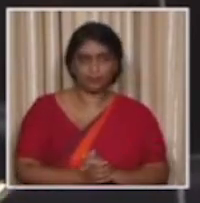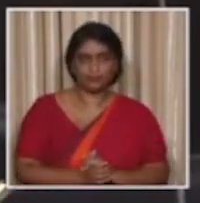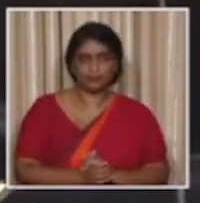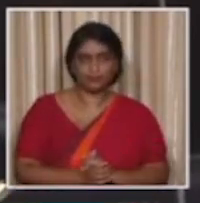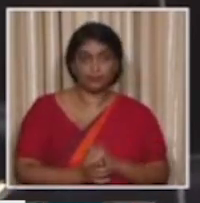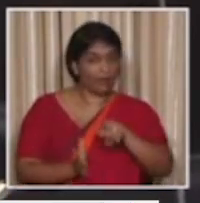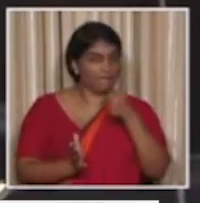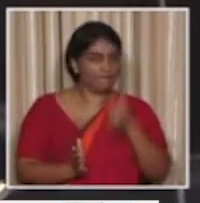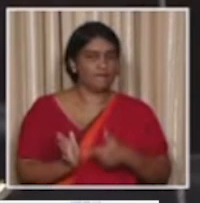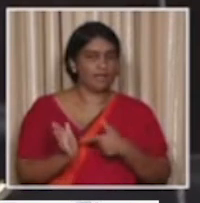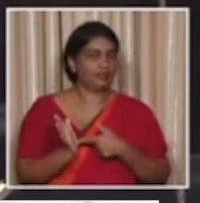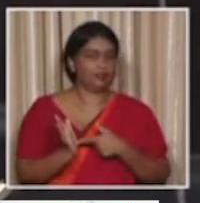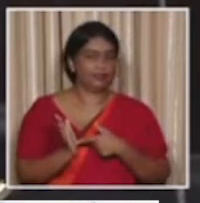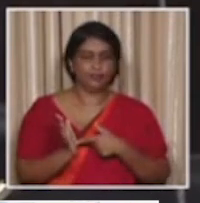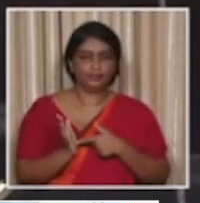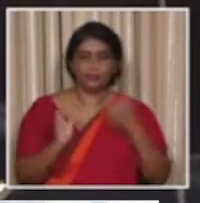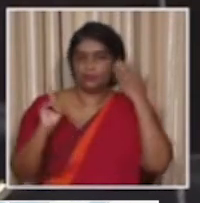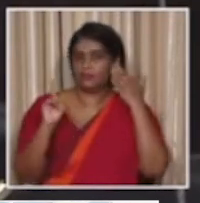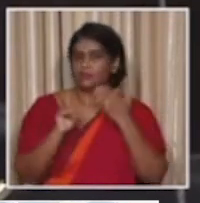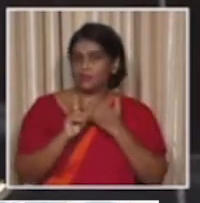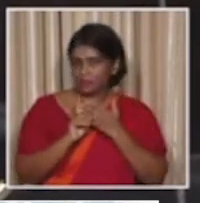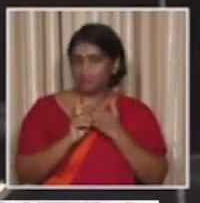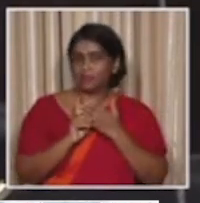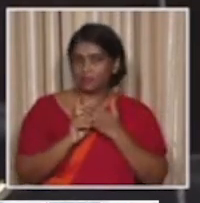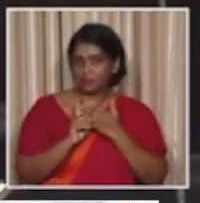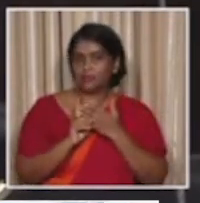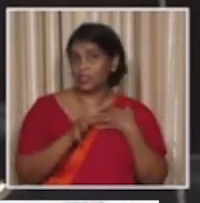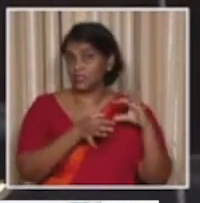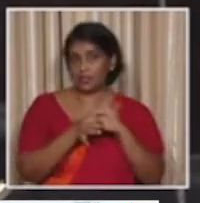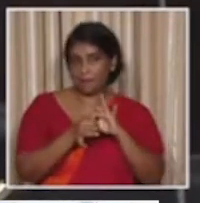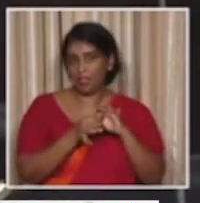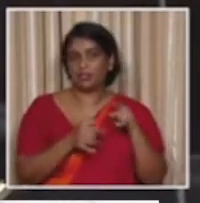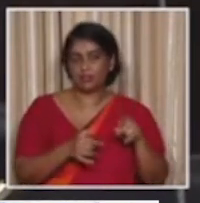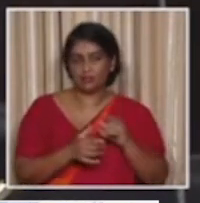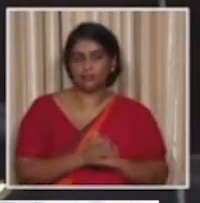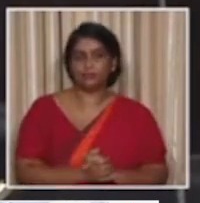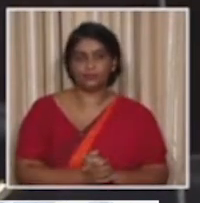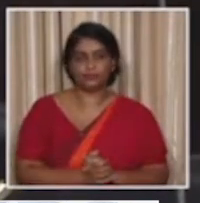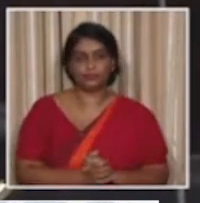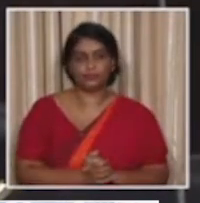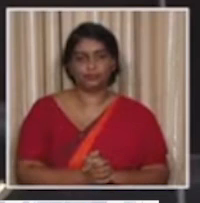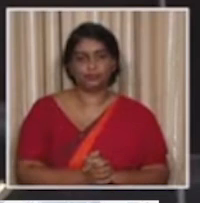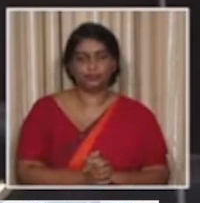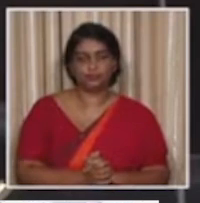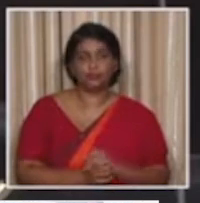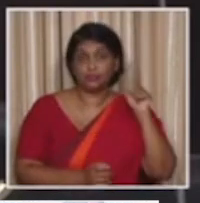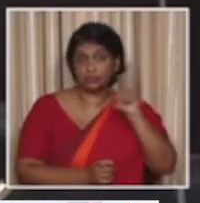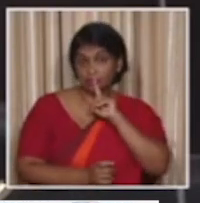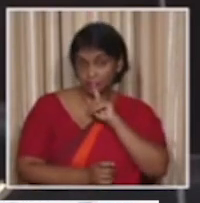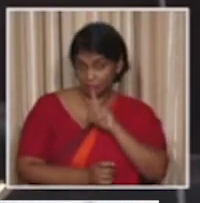අතිශයෙන් වැදගත්. මොකද මම මේ කාරණාව මේකට සම්බන්ධ නිසා ඒක